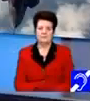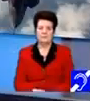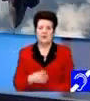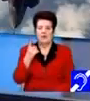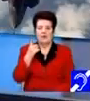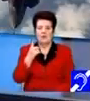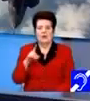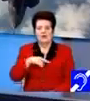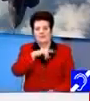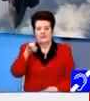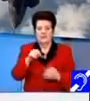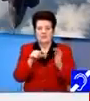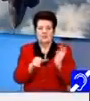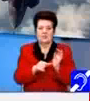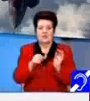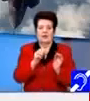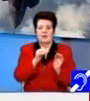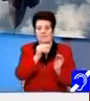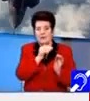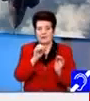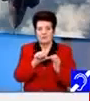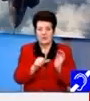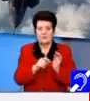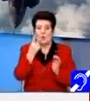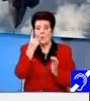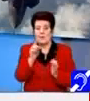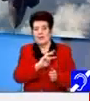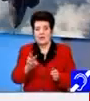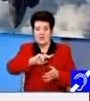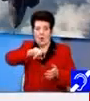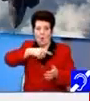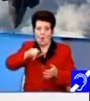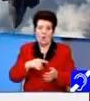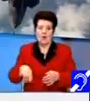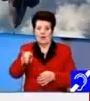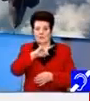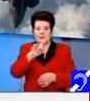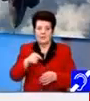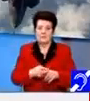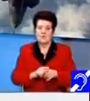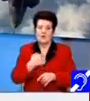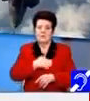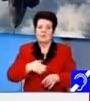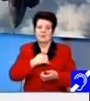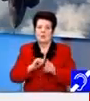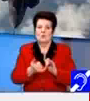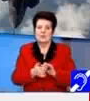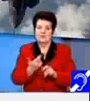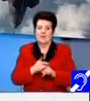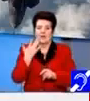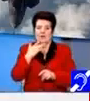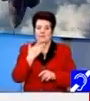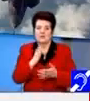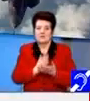Un pilot american de F-16 a atins în Afganistan 1000 de ore de zbor în război. Recordul este foarte important în condițiile în care în Statele